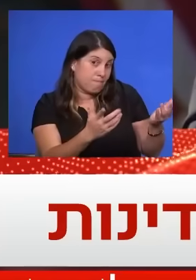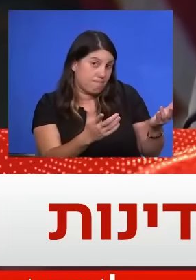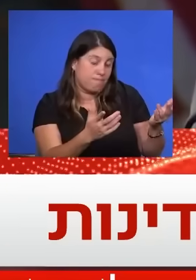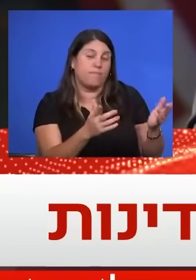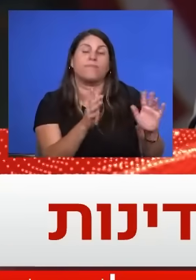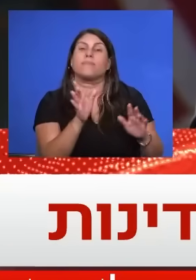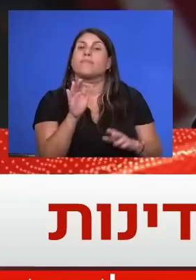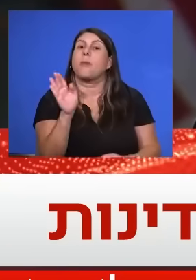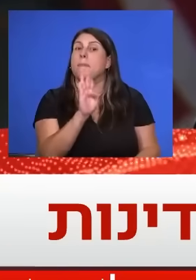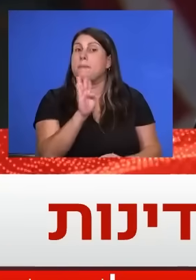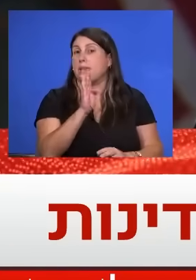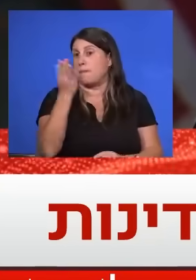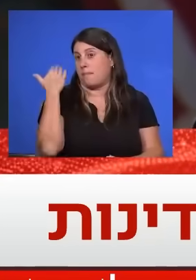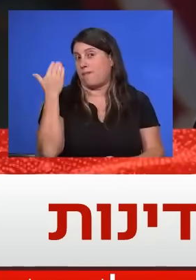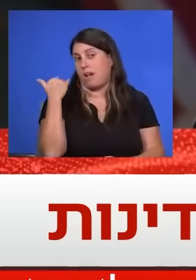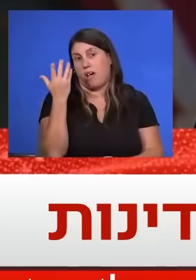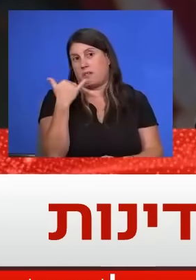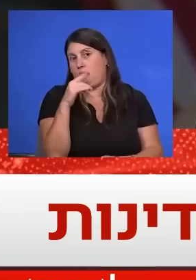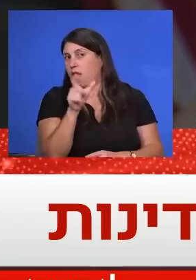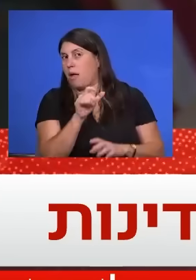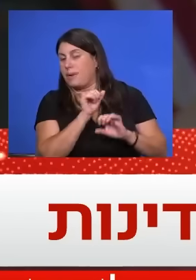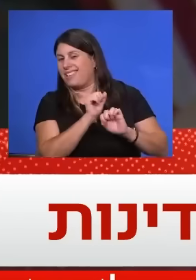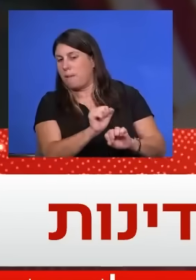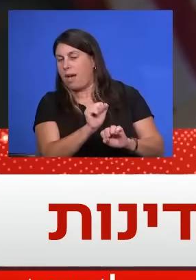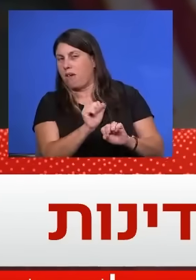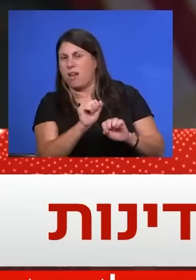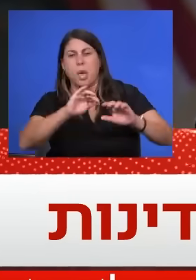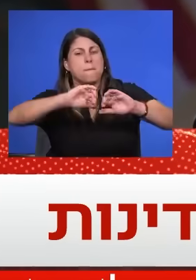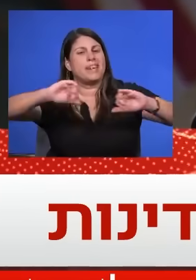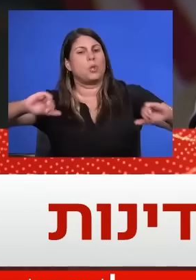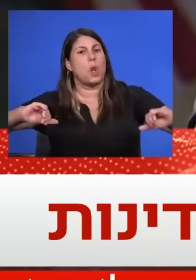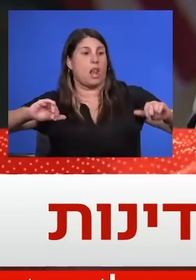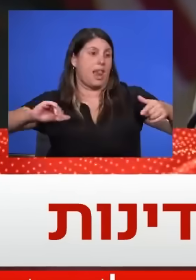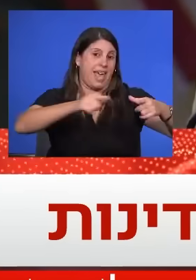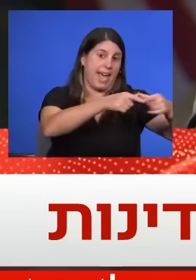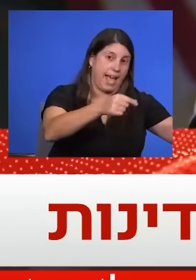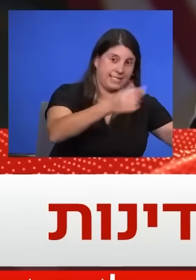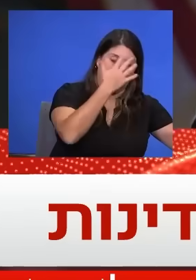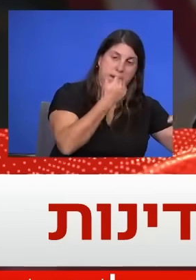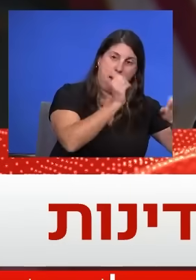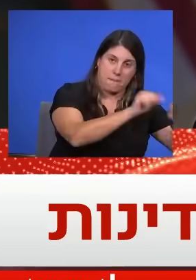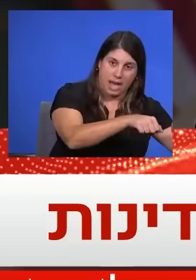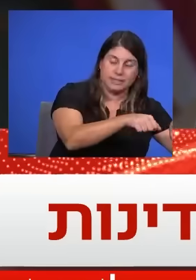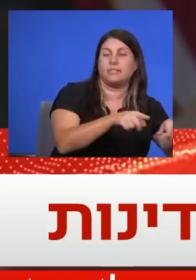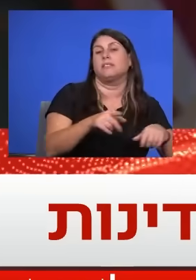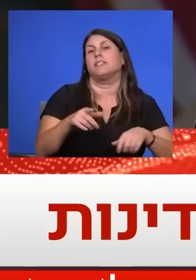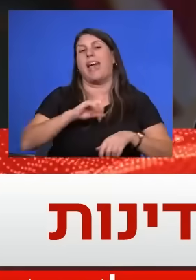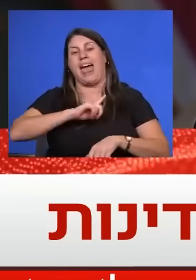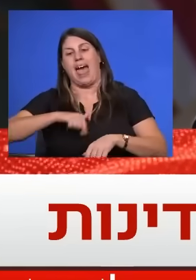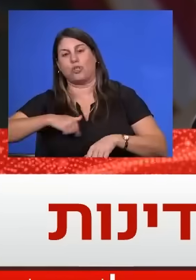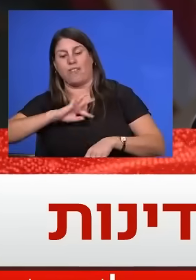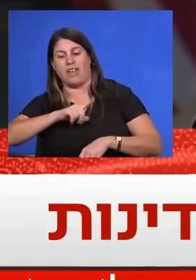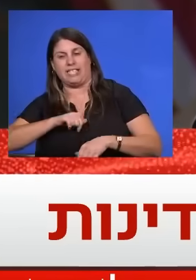בעבר היה מי שרק תמך בבידול הזה בין רצועת עזה שנשלטת על ידי חמאס לבין הרשות הפלסטינית. יהיה מעניין מאוד מה